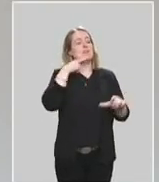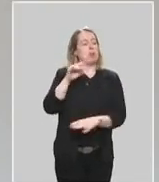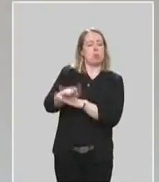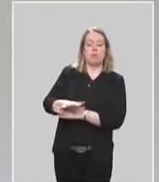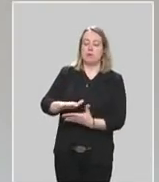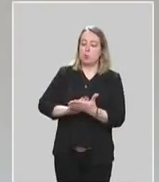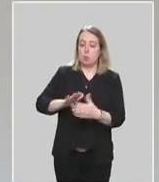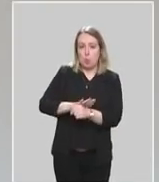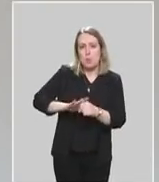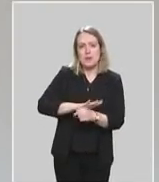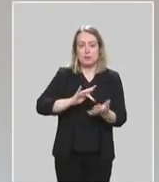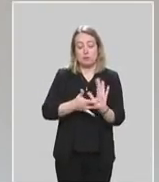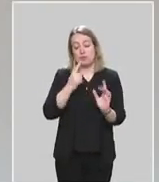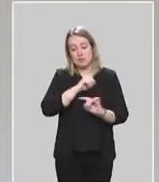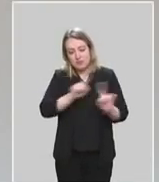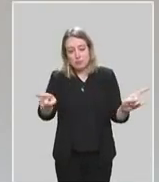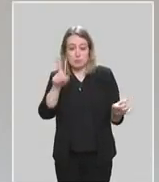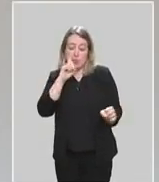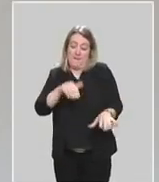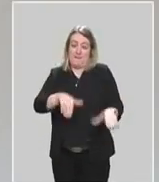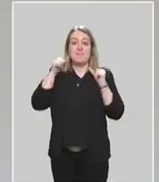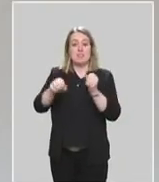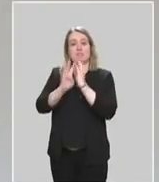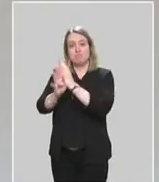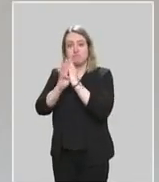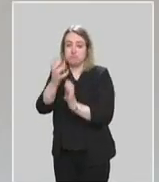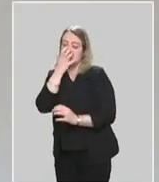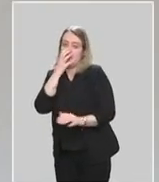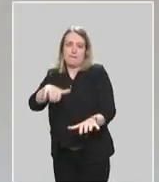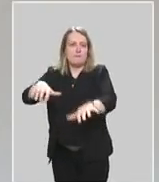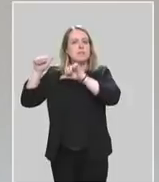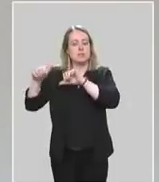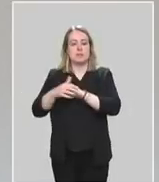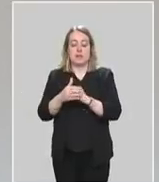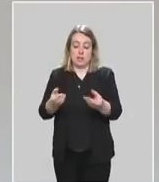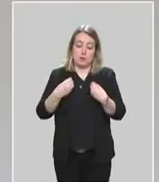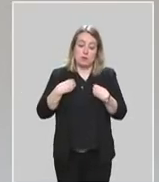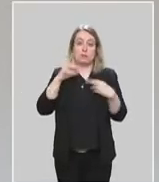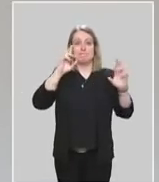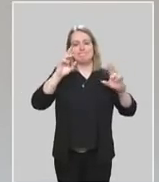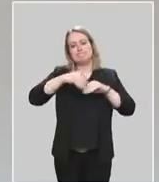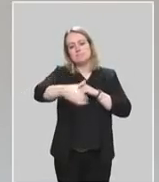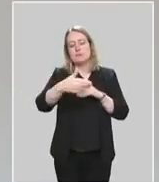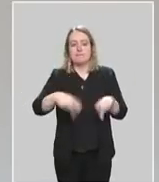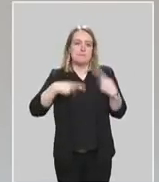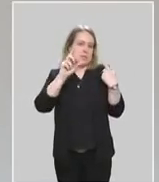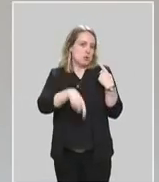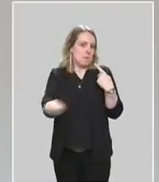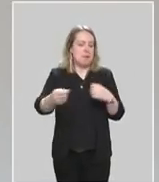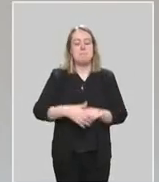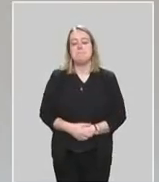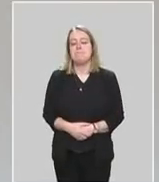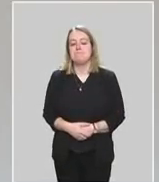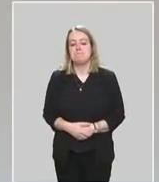qui évitent de saturer les services de réanimation et qui permettent de retrouver une vie aussi normale que possible. Ces petites contraintes du